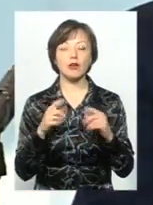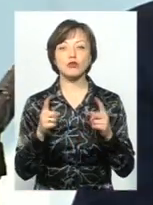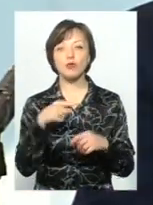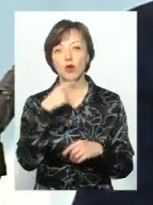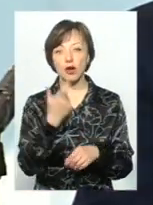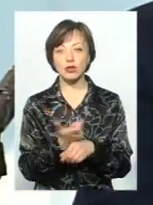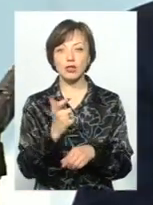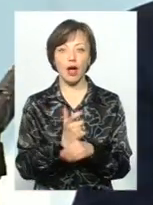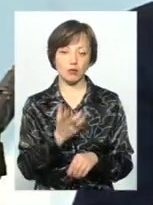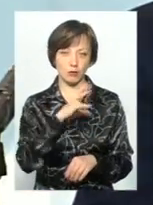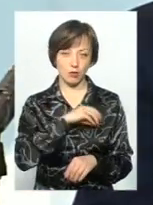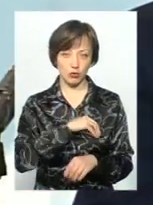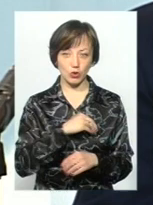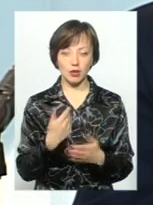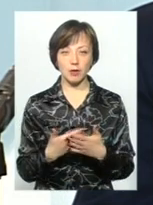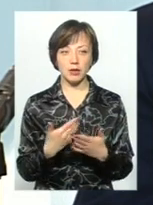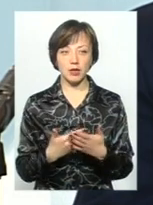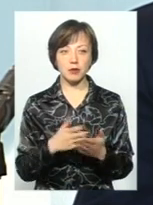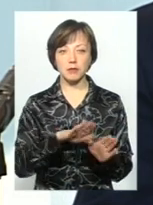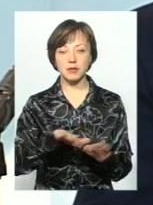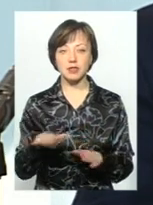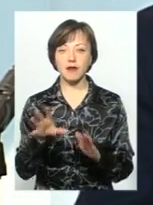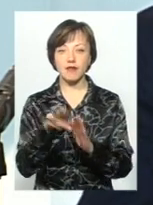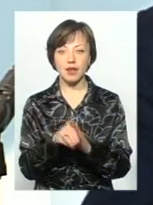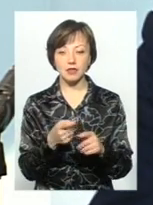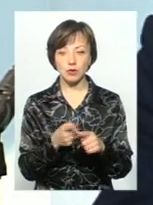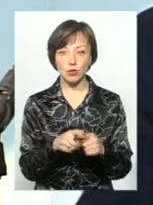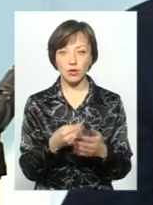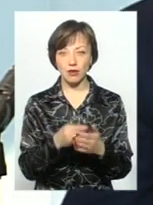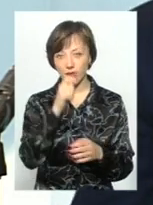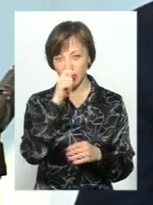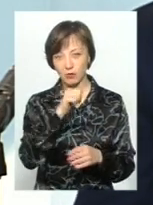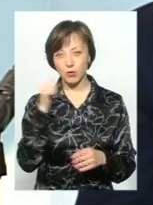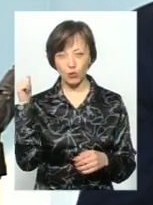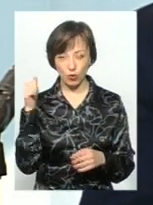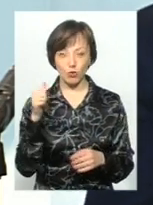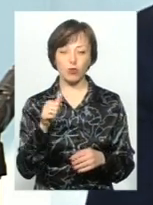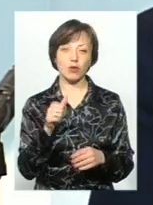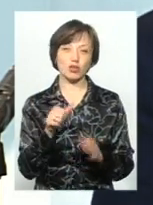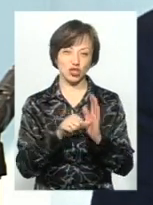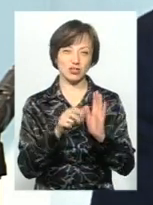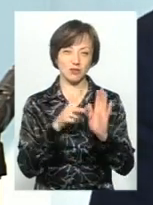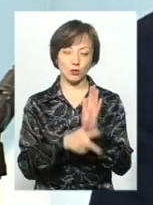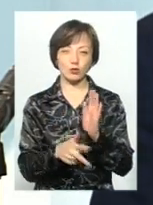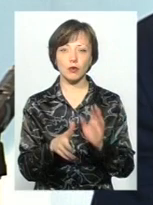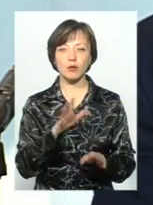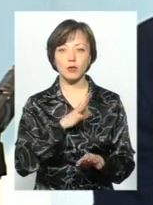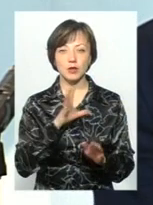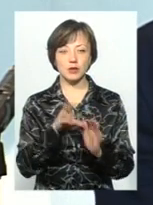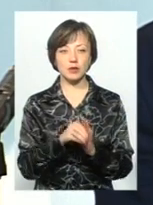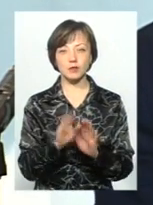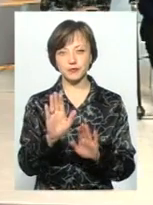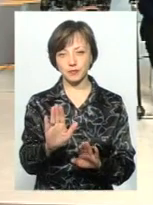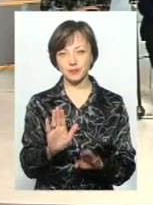надприбуток? Тому що, наприклад, після введення цього тарифу в квітні, так, було запроваджено оцю саму стратегію. Але,